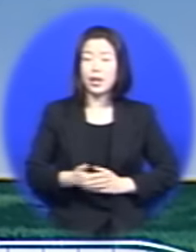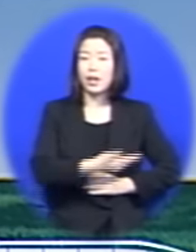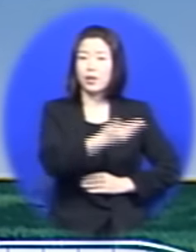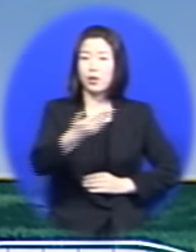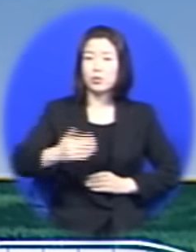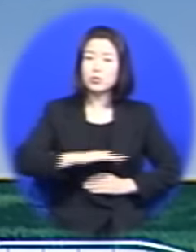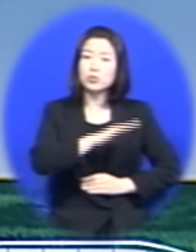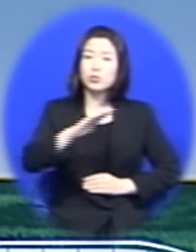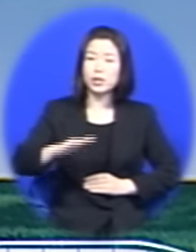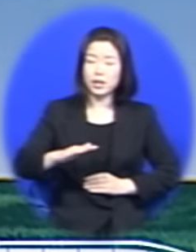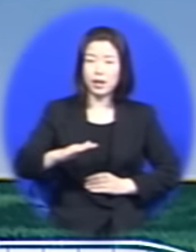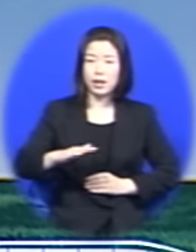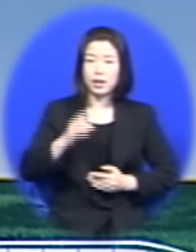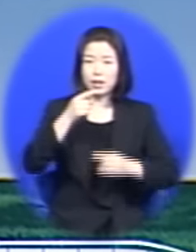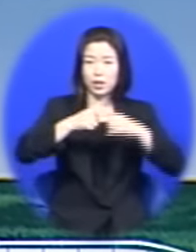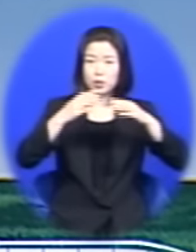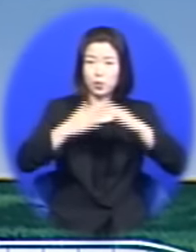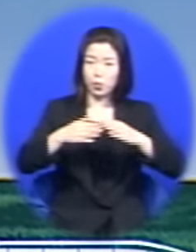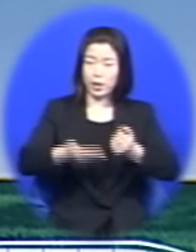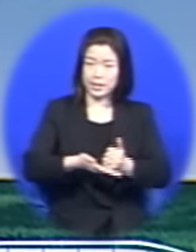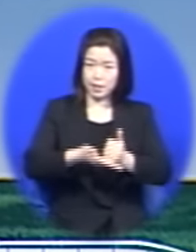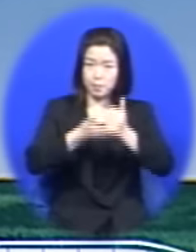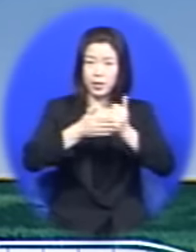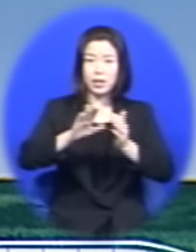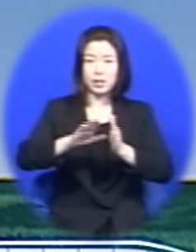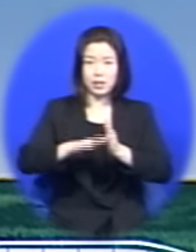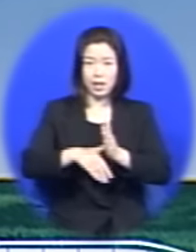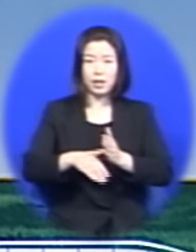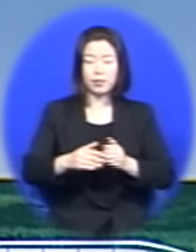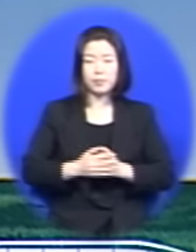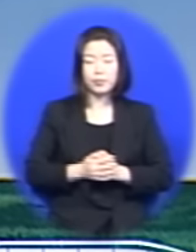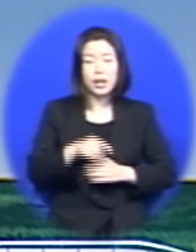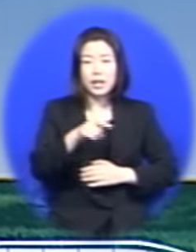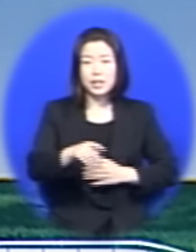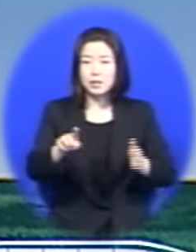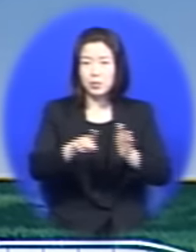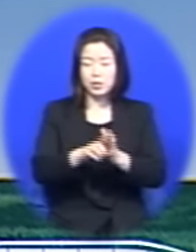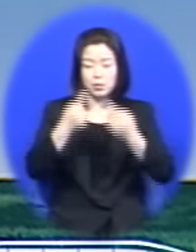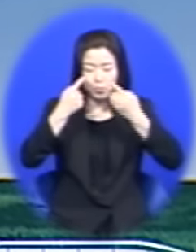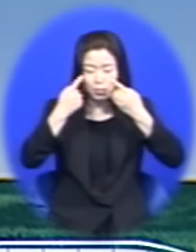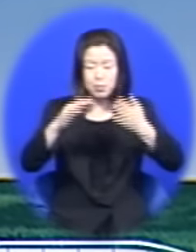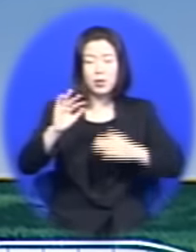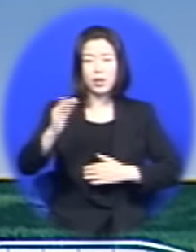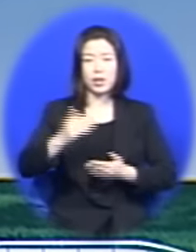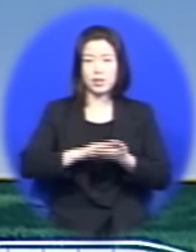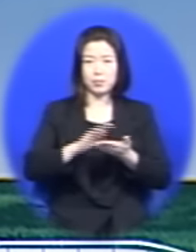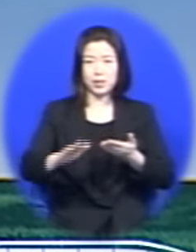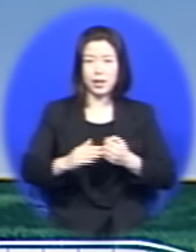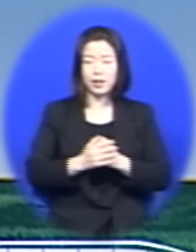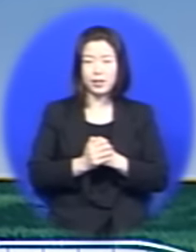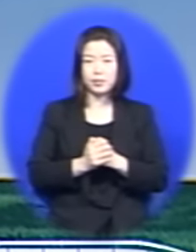여러분 우리가 교회를 섬길 때 이 믿음이 분명해야 됩니다.